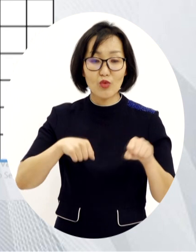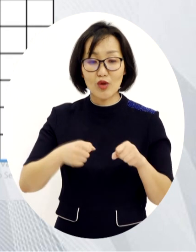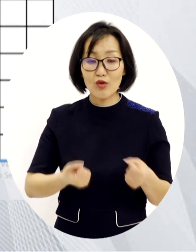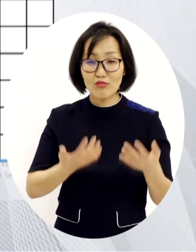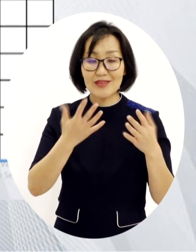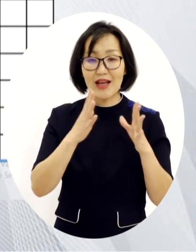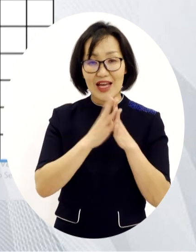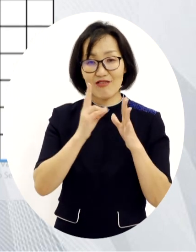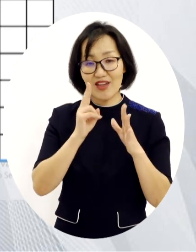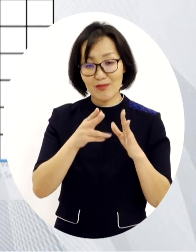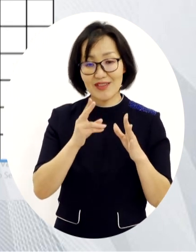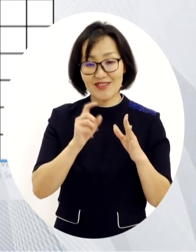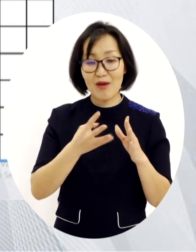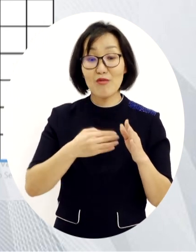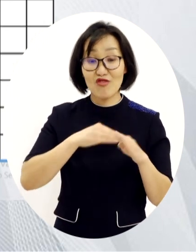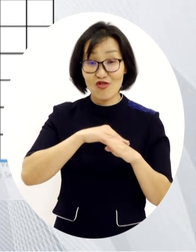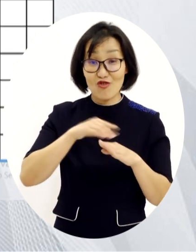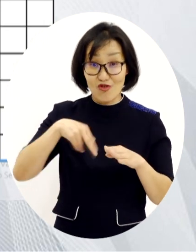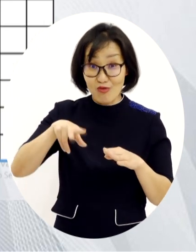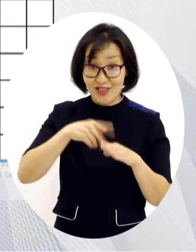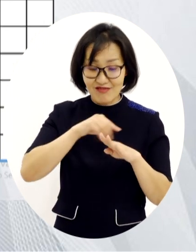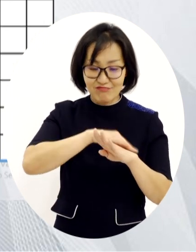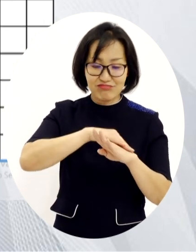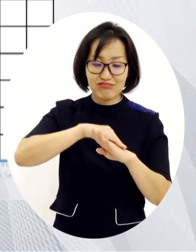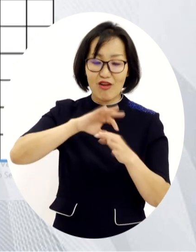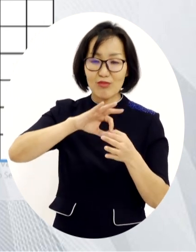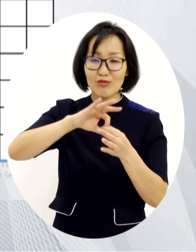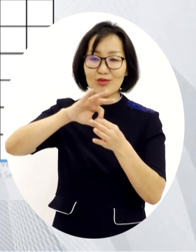Дугуйтай хүний явсан зам явалт гарч ийн.